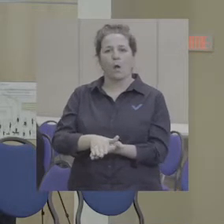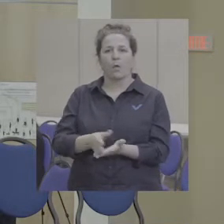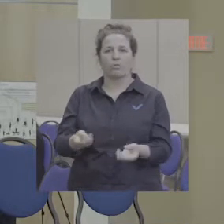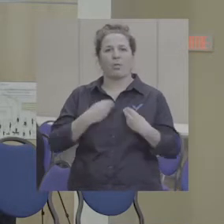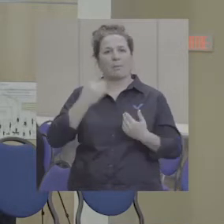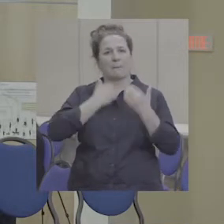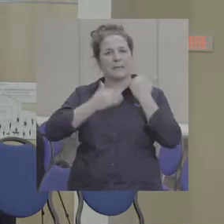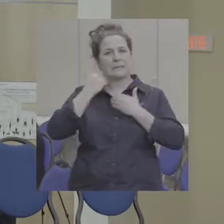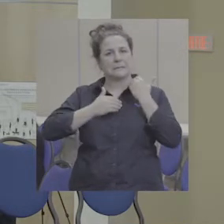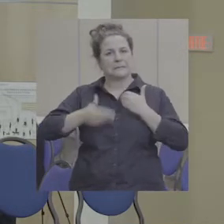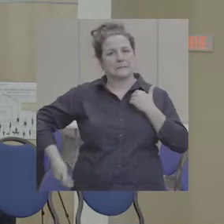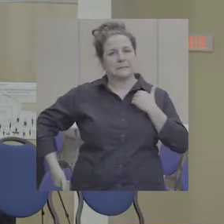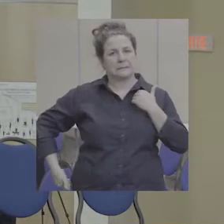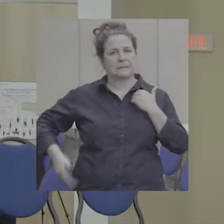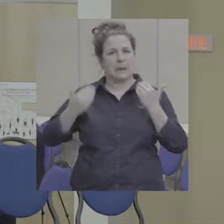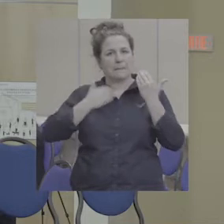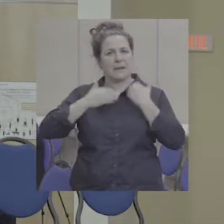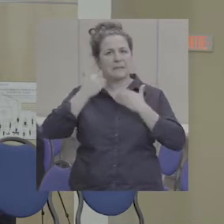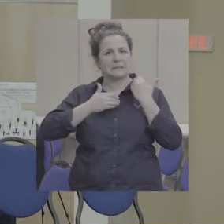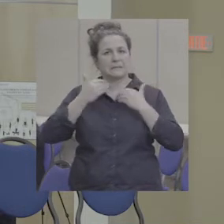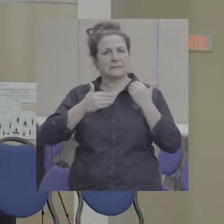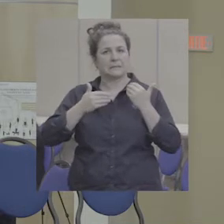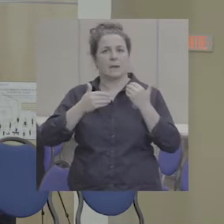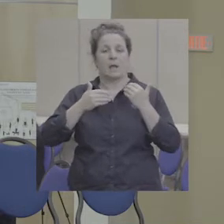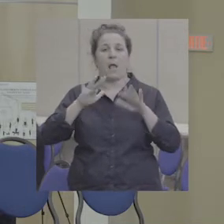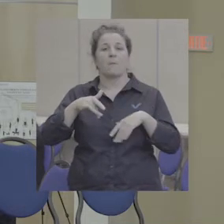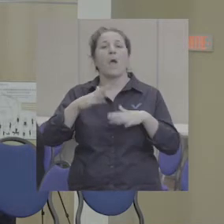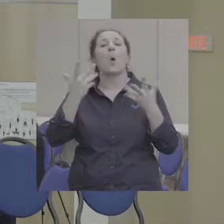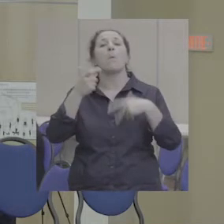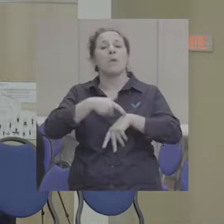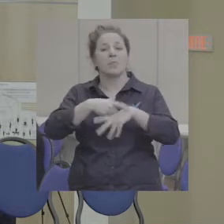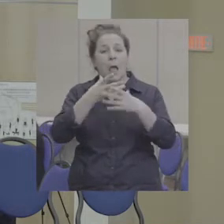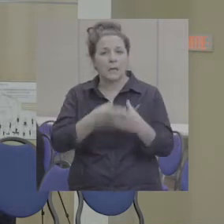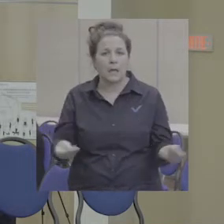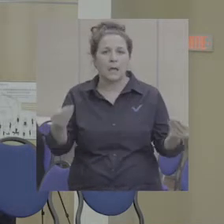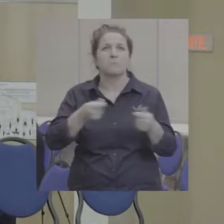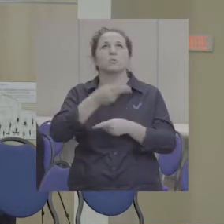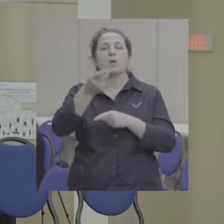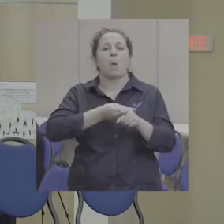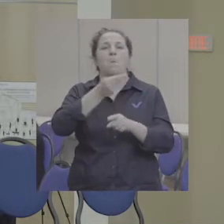plaies, de grands plaies qui ont pris des mois à guérir.